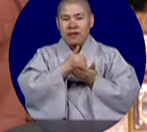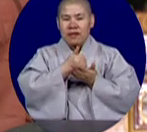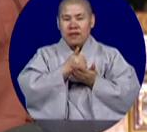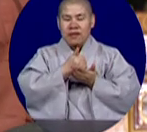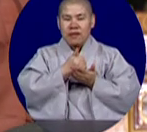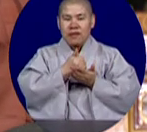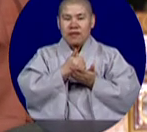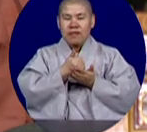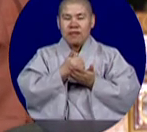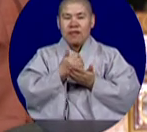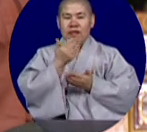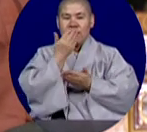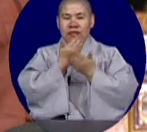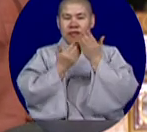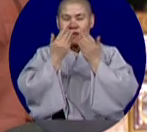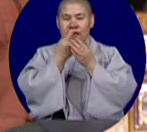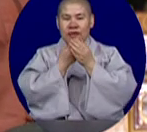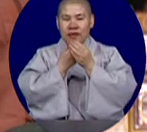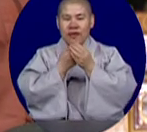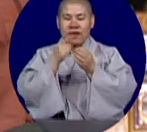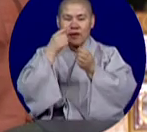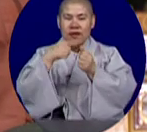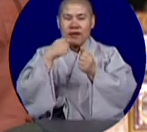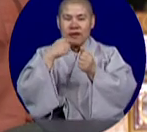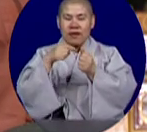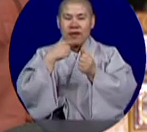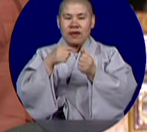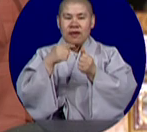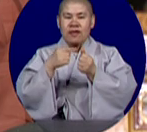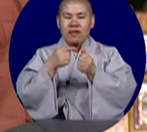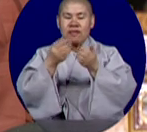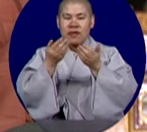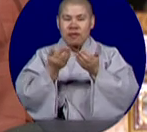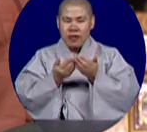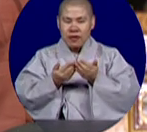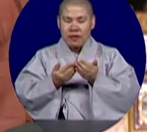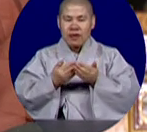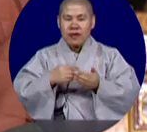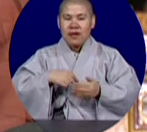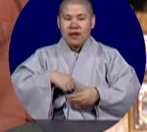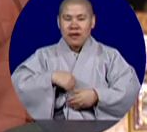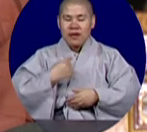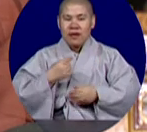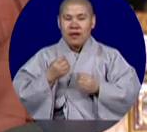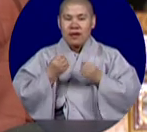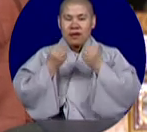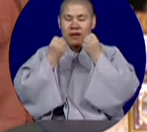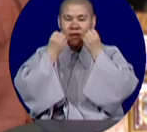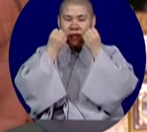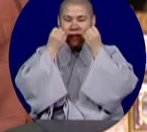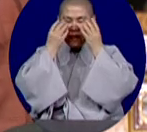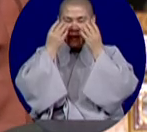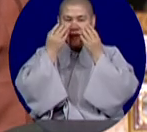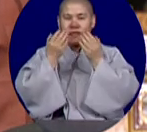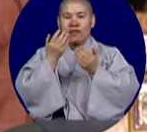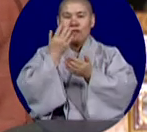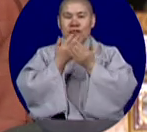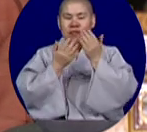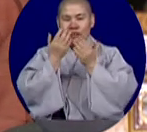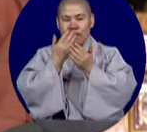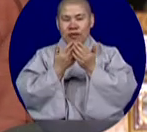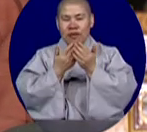부처님의 불씨를 이어받아서 자기에게서 새로운 그 발화가 돼서 활활 타서 또